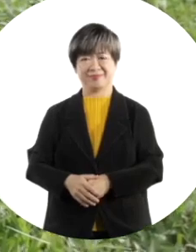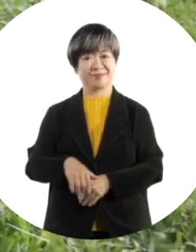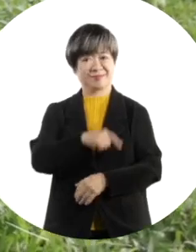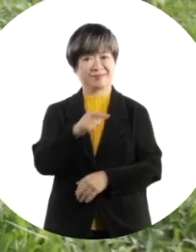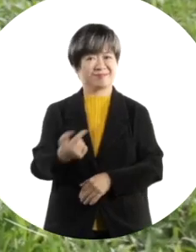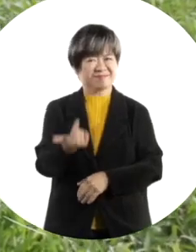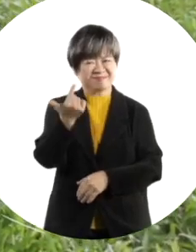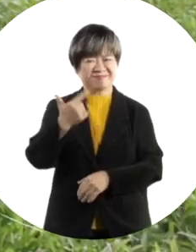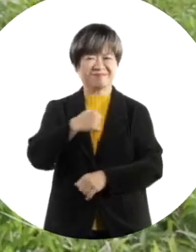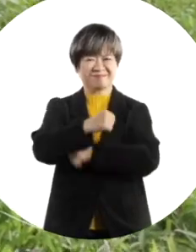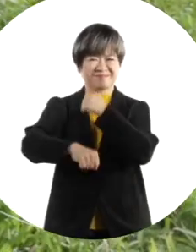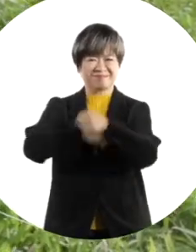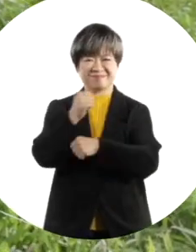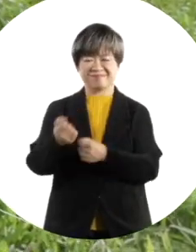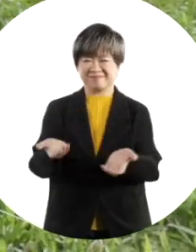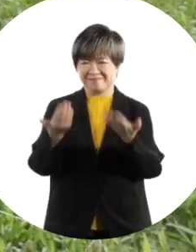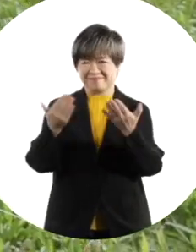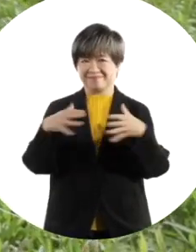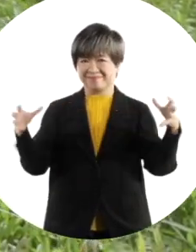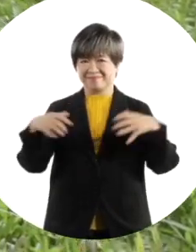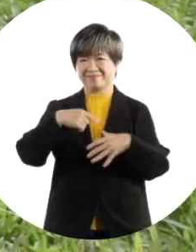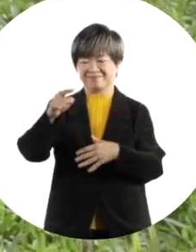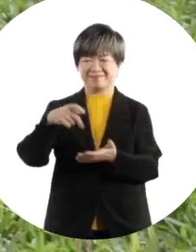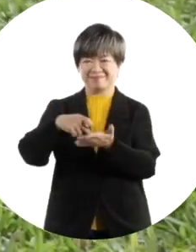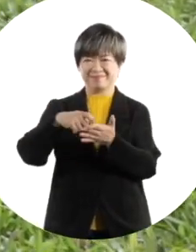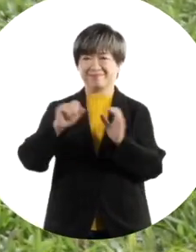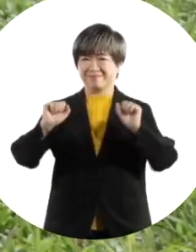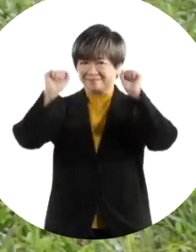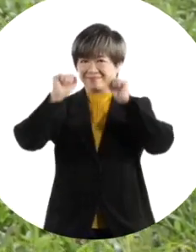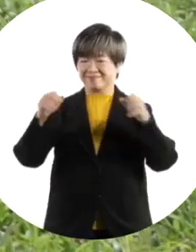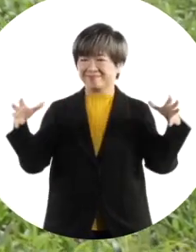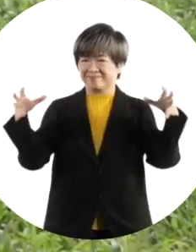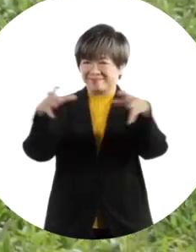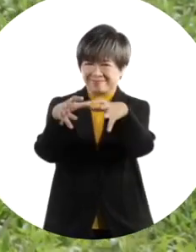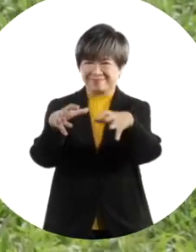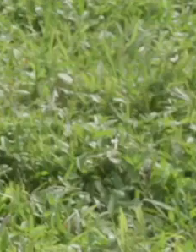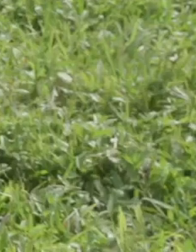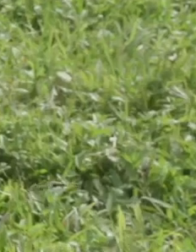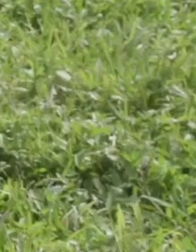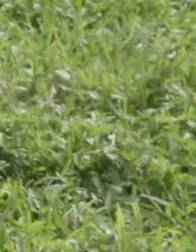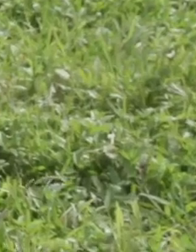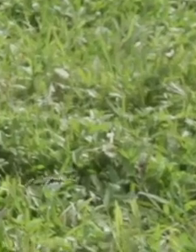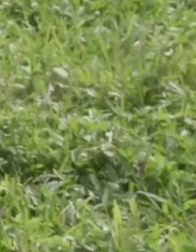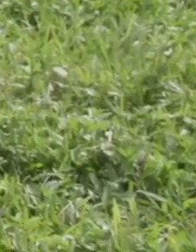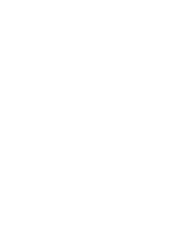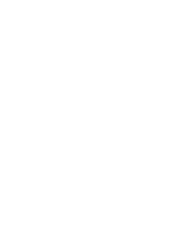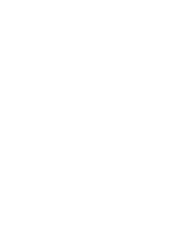大家赶快动起身来，一起投入肢体障碍者的运动世界吧。